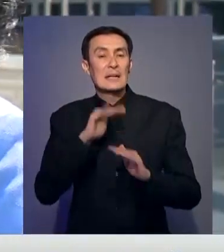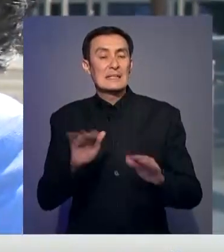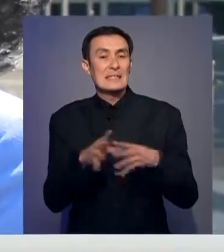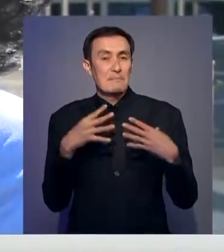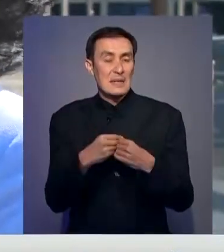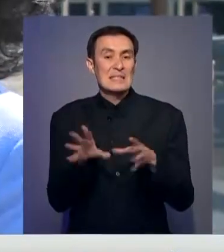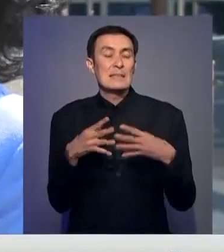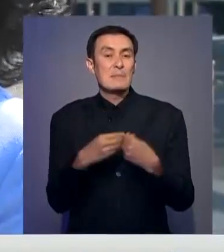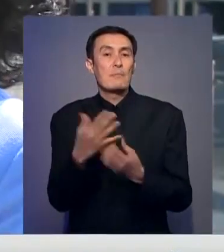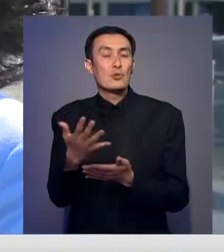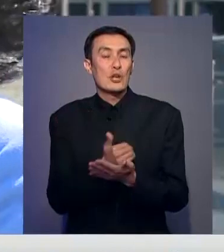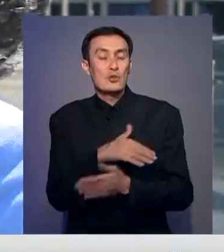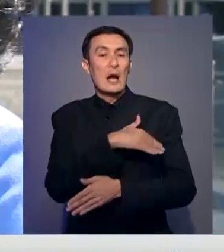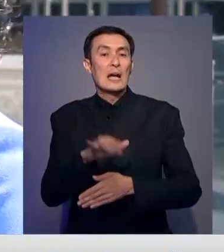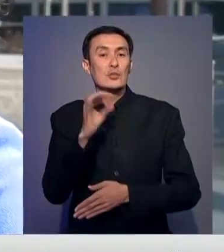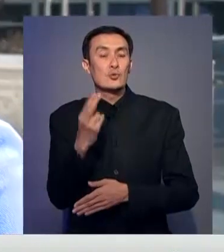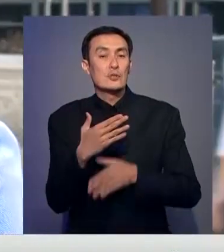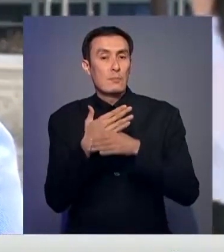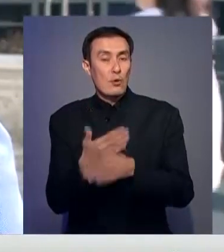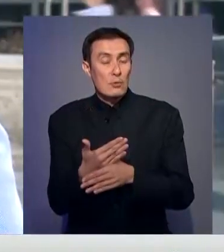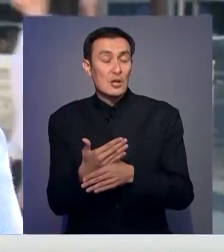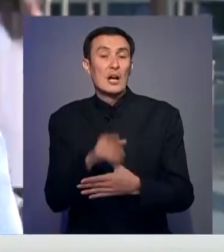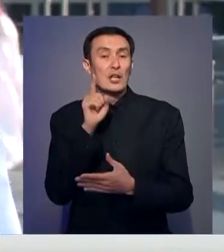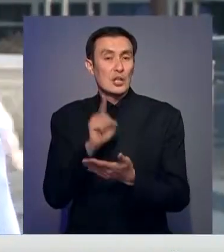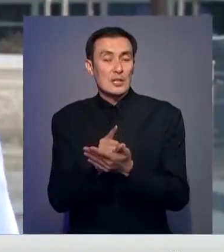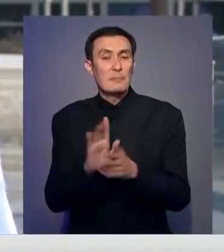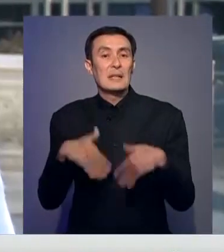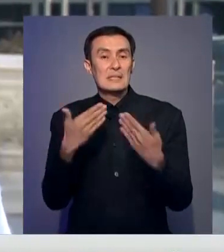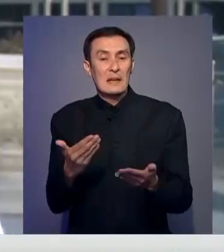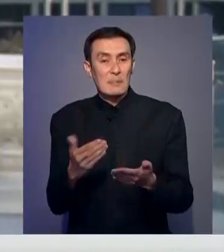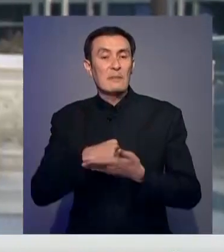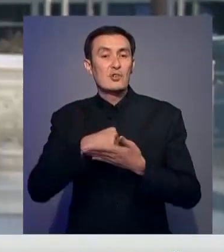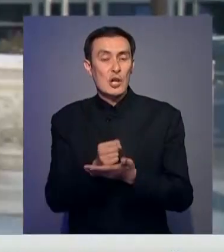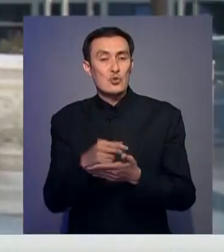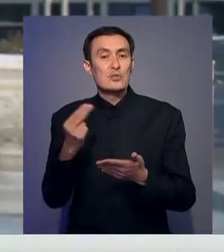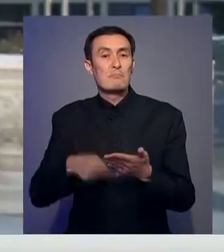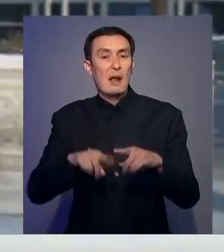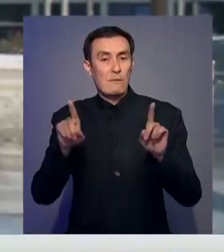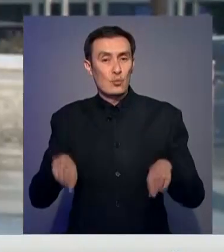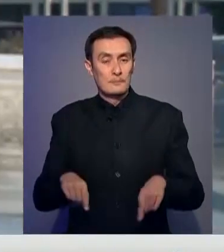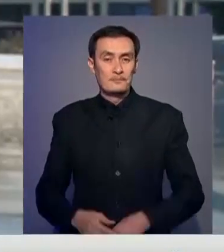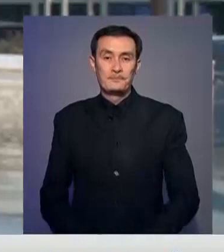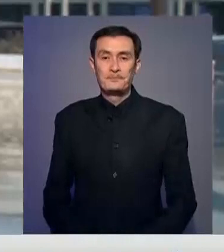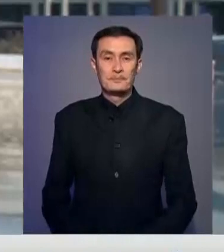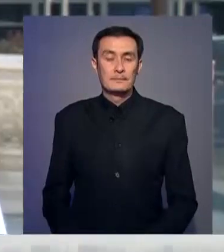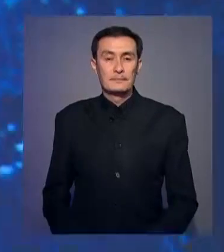и семей, получающих адресную социальную помощь, должны предоставить подтверждающую справку.